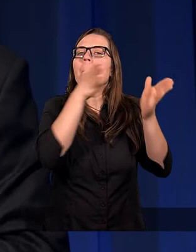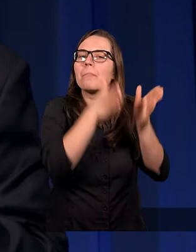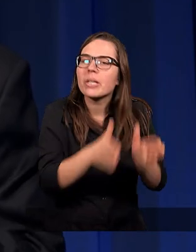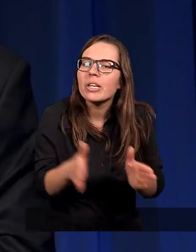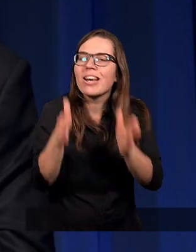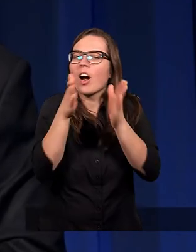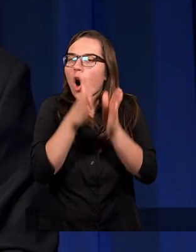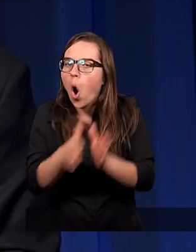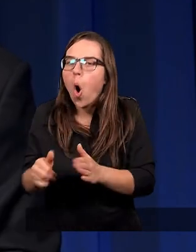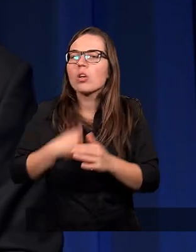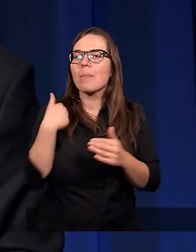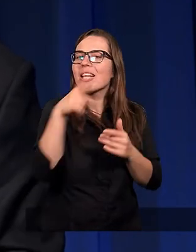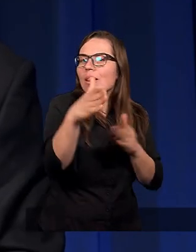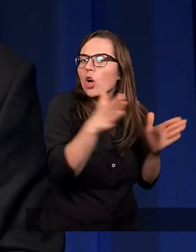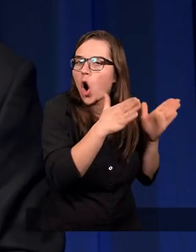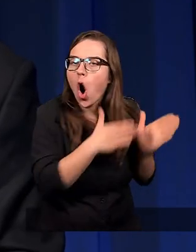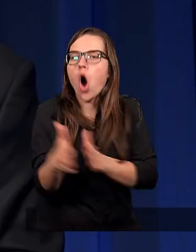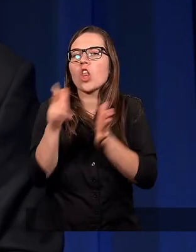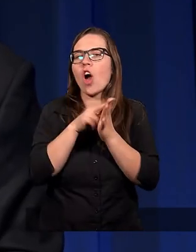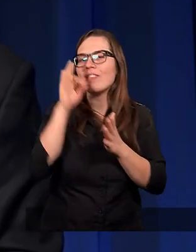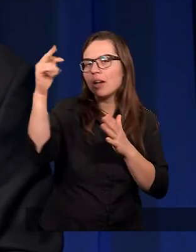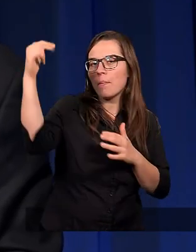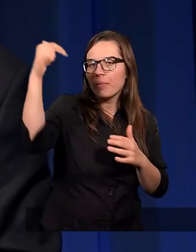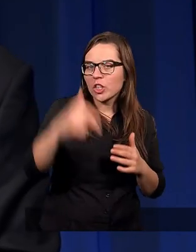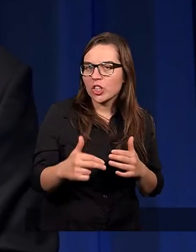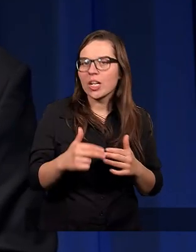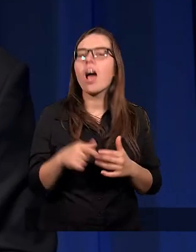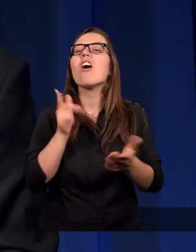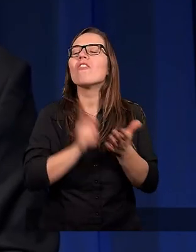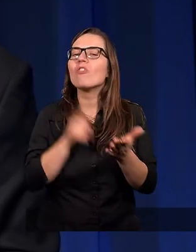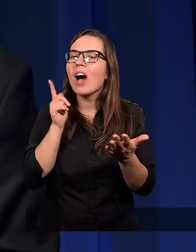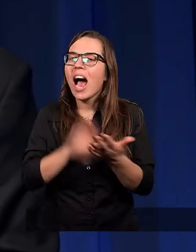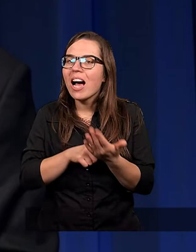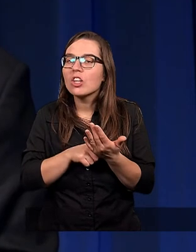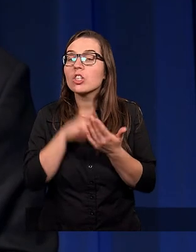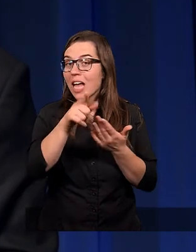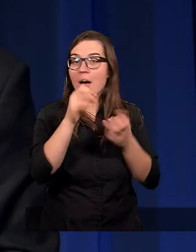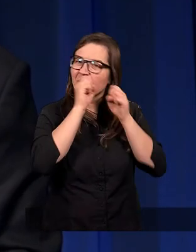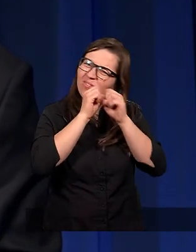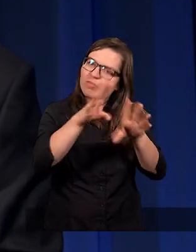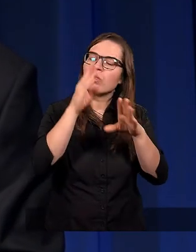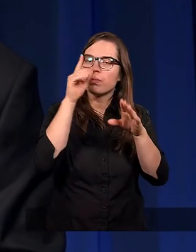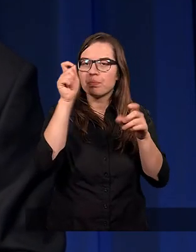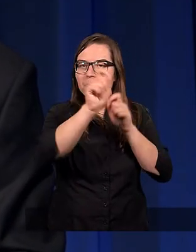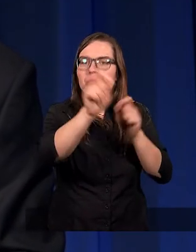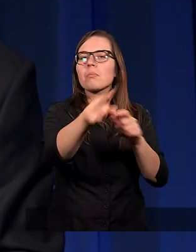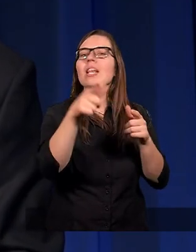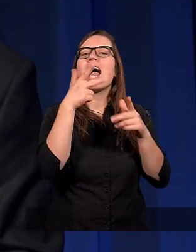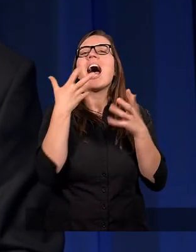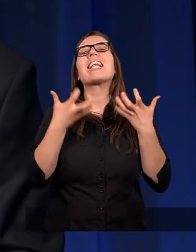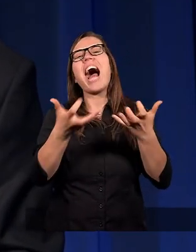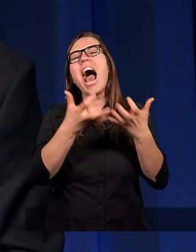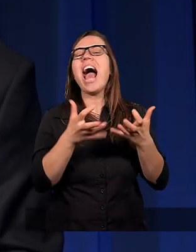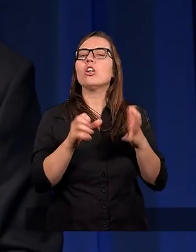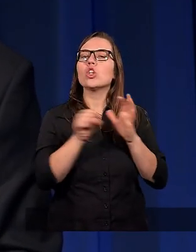dopiero, żebyś był gotowy, to właśnie nie jest zniechęcenie.